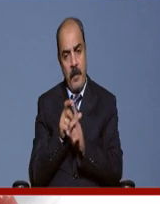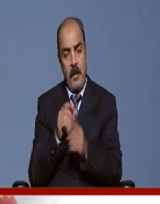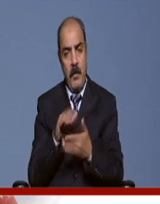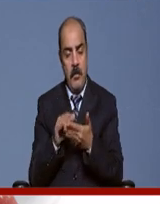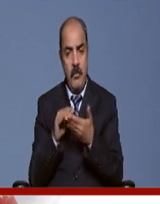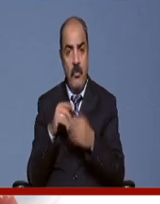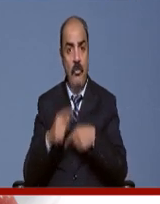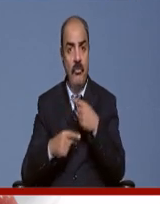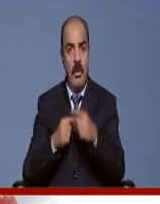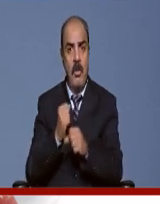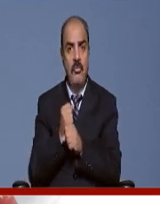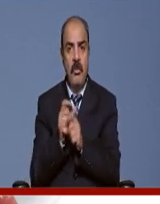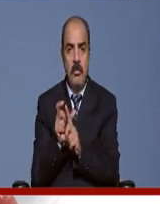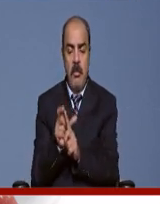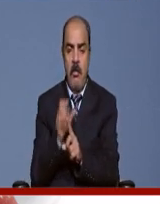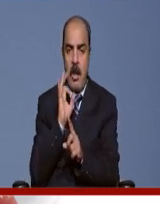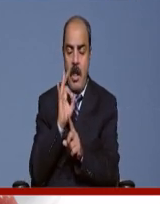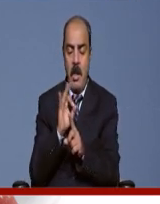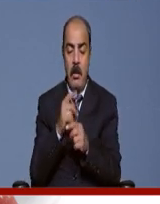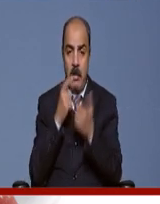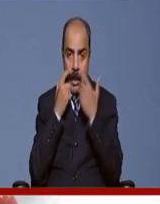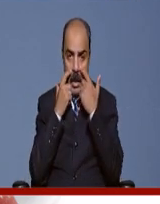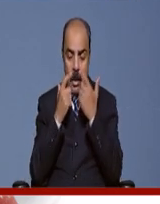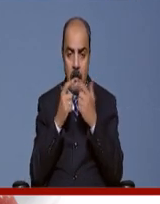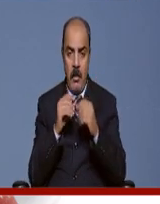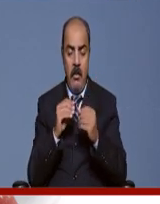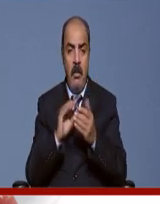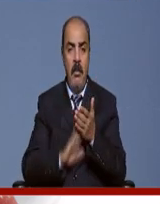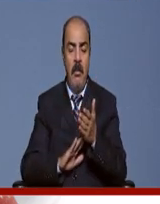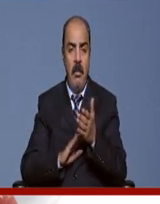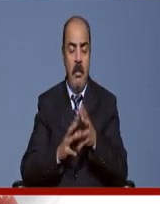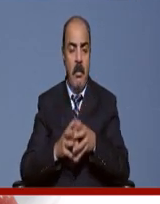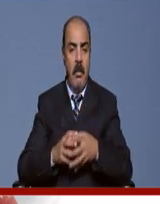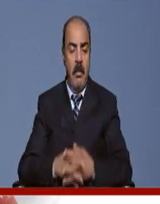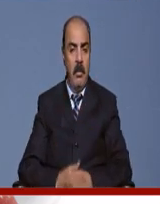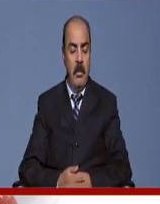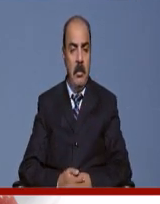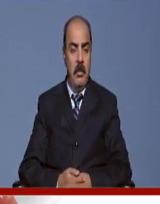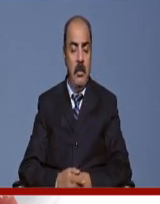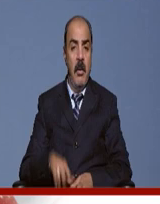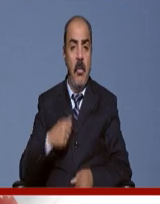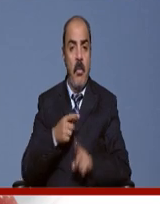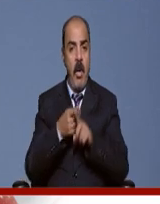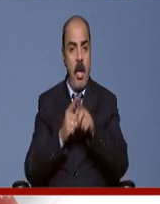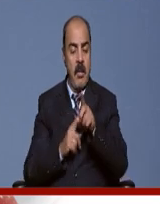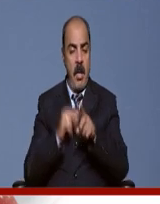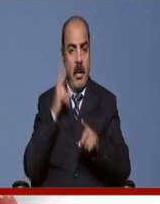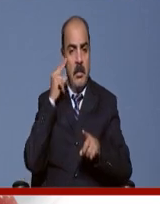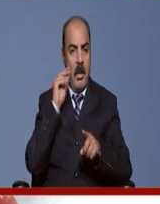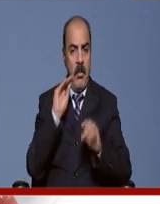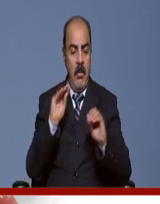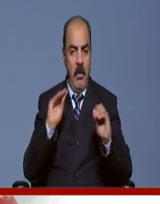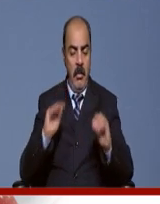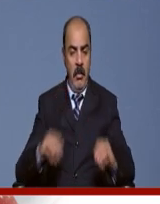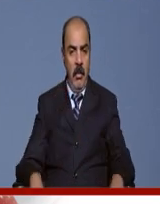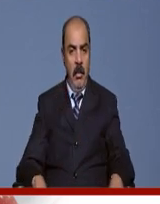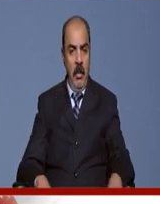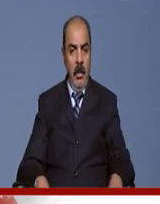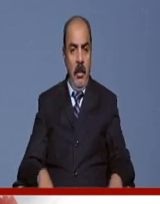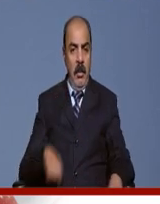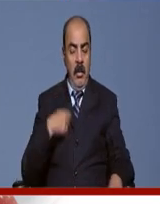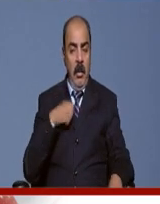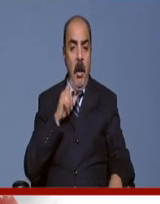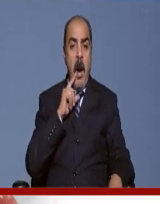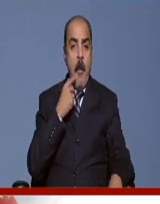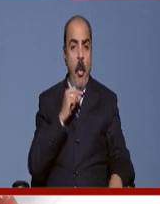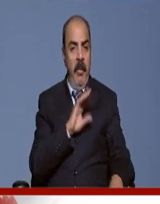استمراره بالعمل وتكلمت عن هذا الموضوع ايضا مع رئيس وزراء نتنياهو ومع الرئيس محمود